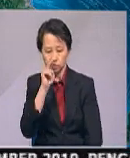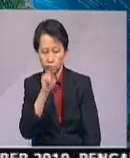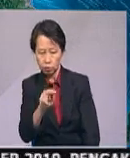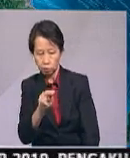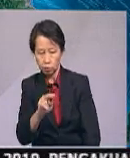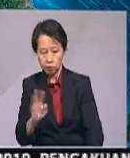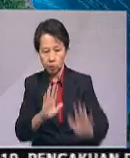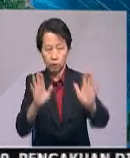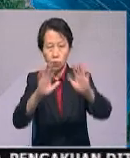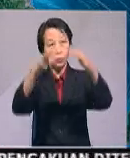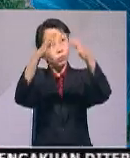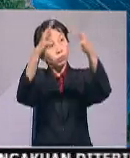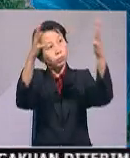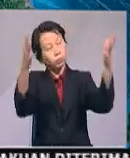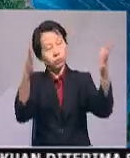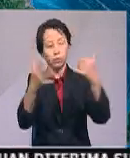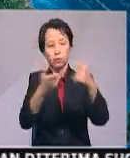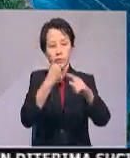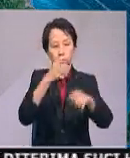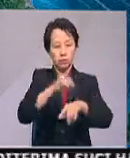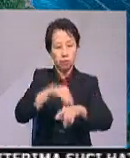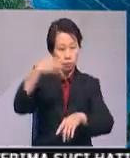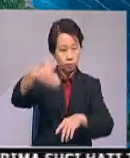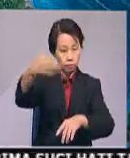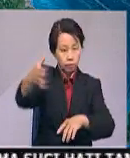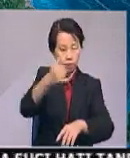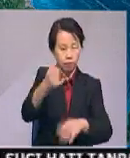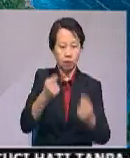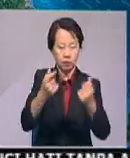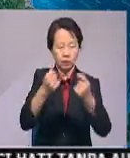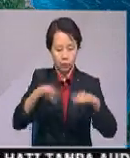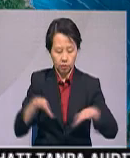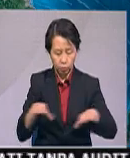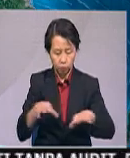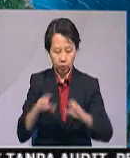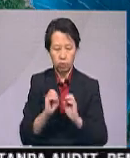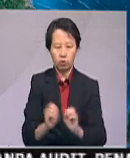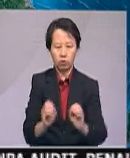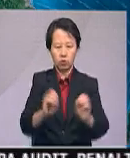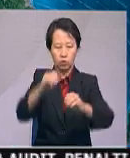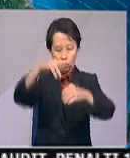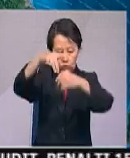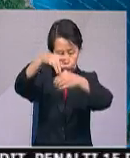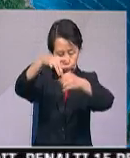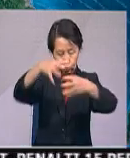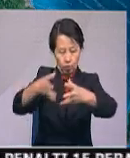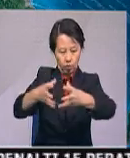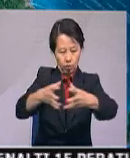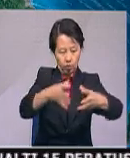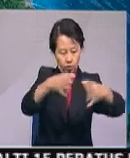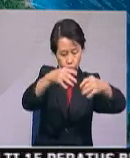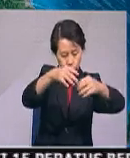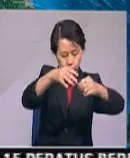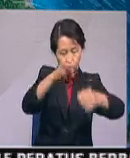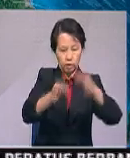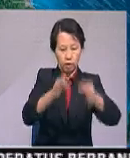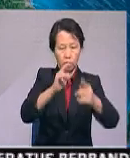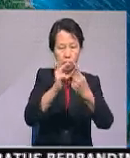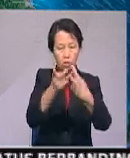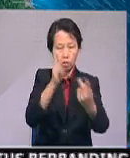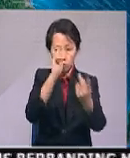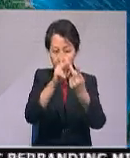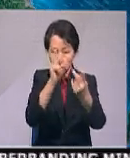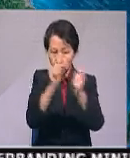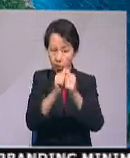keadaan atmosfera dari semasa ke semasa dan akan segera melaksanakan operasi pembenahan awan sekiranya keadaan atmosfera